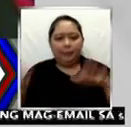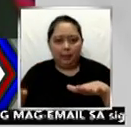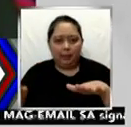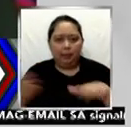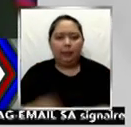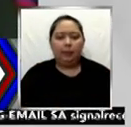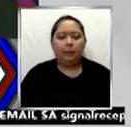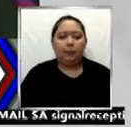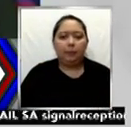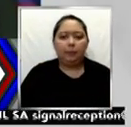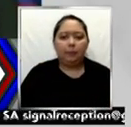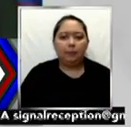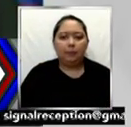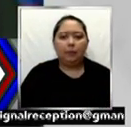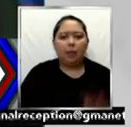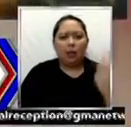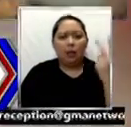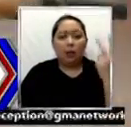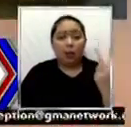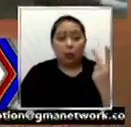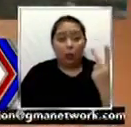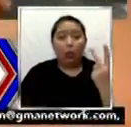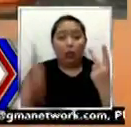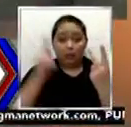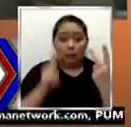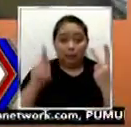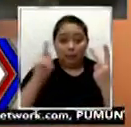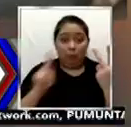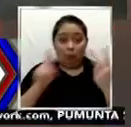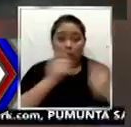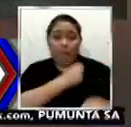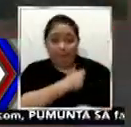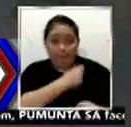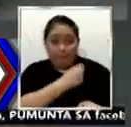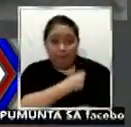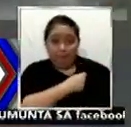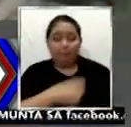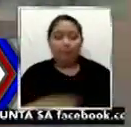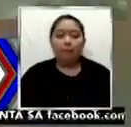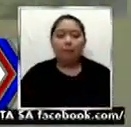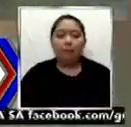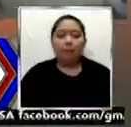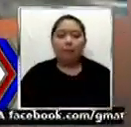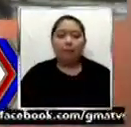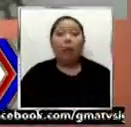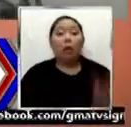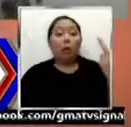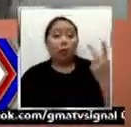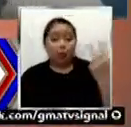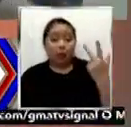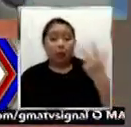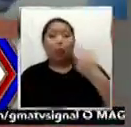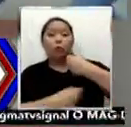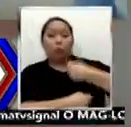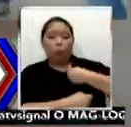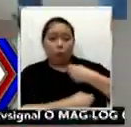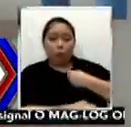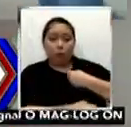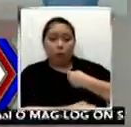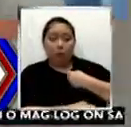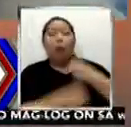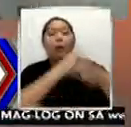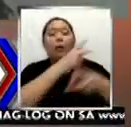Bustamante at Corporal Joel Catalan Nobleza. Kasama sila sa mga sundalong nagbabantay sa pamamahagi ng Social Amelioration